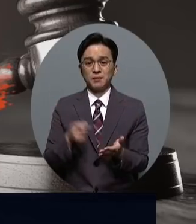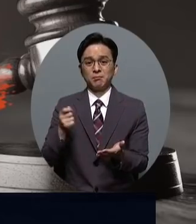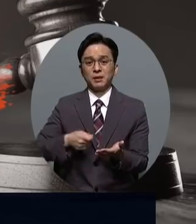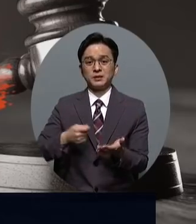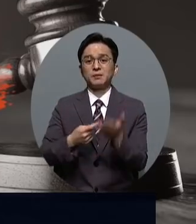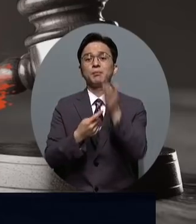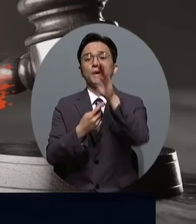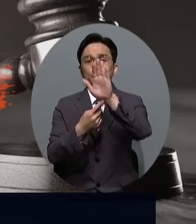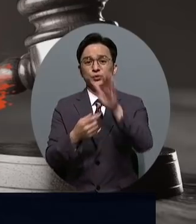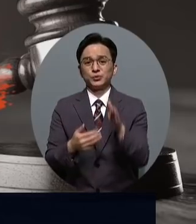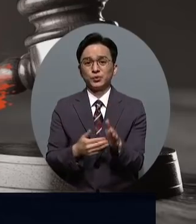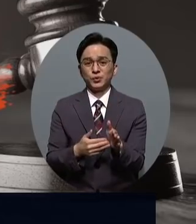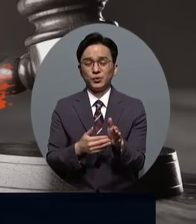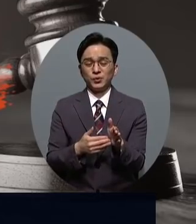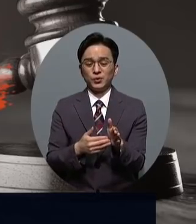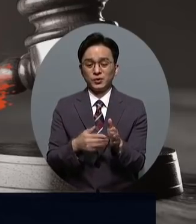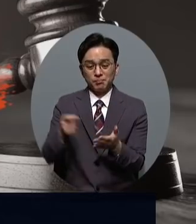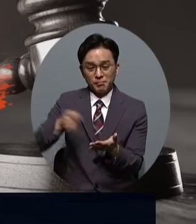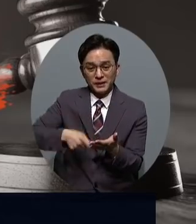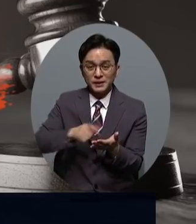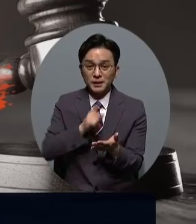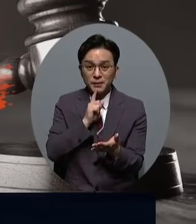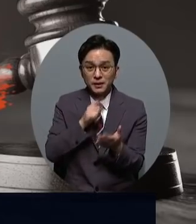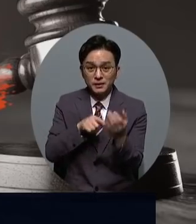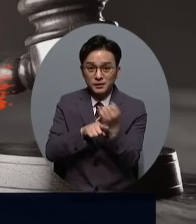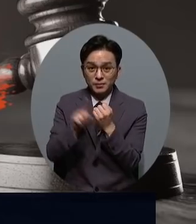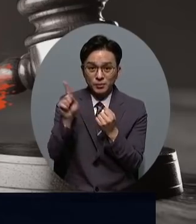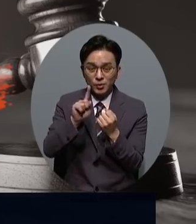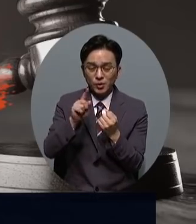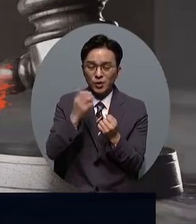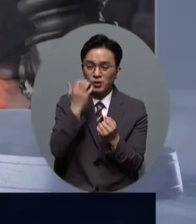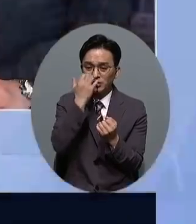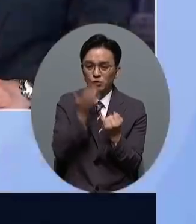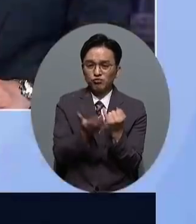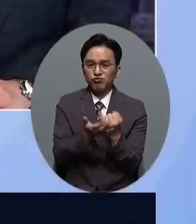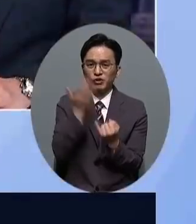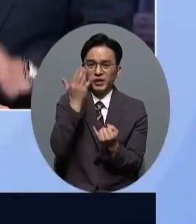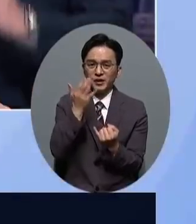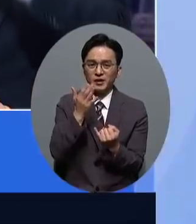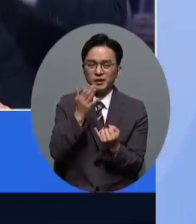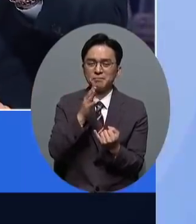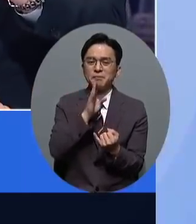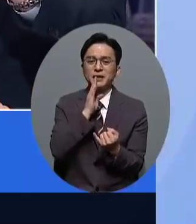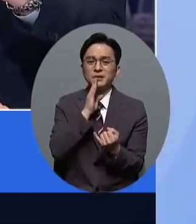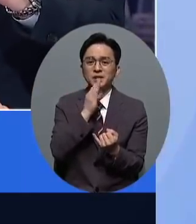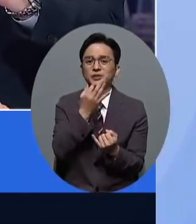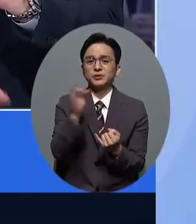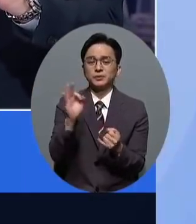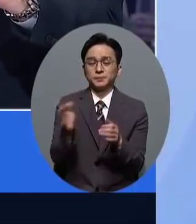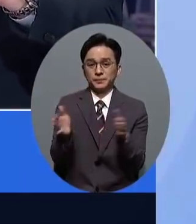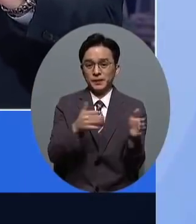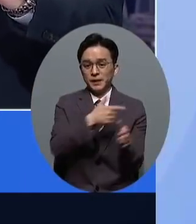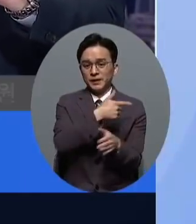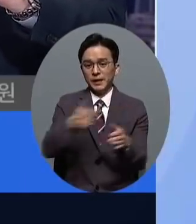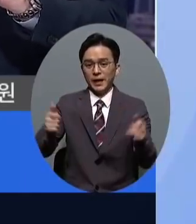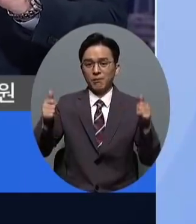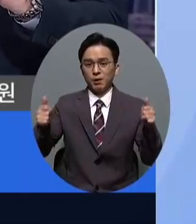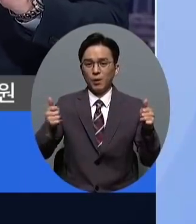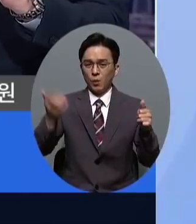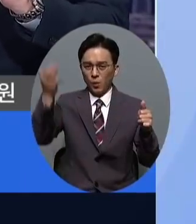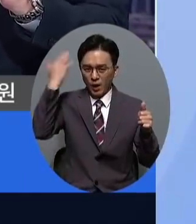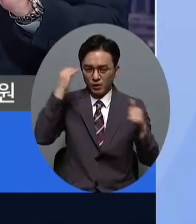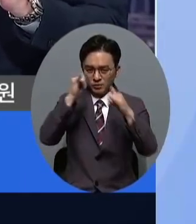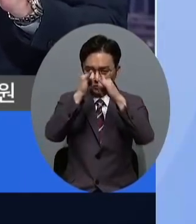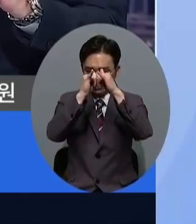입장에서는 성추행이라는 개념을 분명히 인정했고 예. 제가 대법원 판례 두 가지만 좀 들어서 설명을 예. 드리겠습니다. 우리 대법원 판례 중에 한 피해